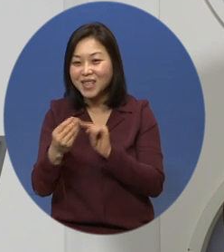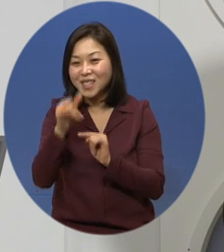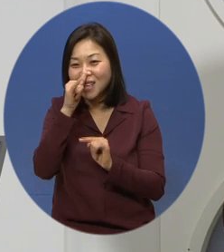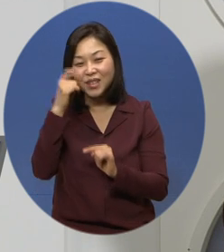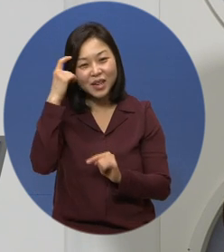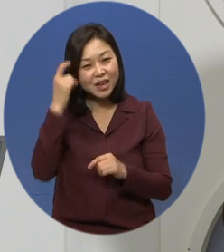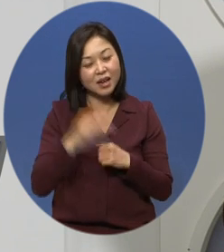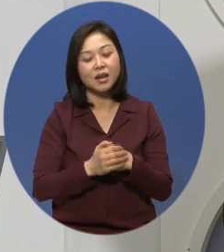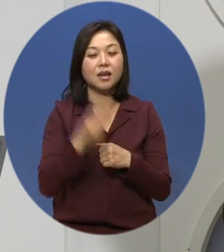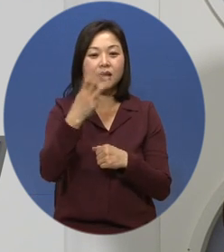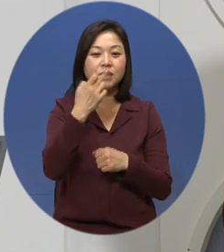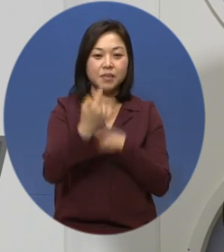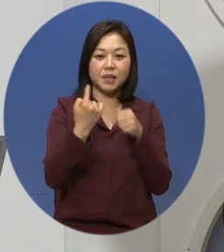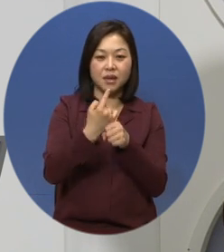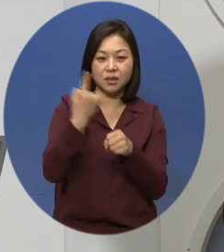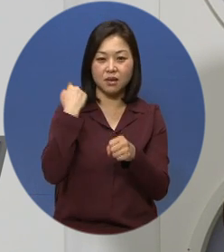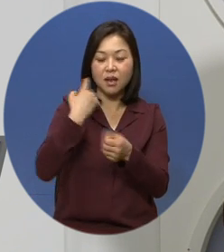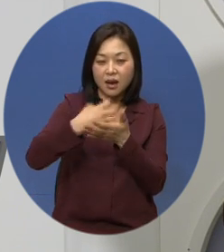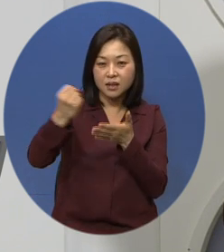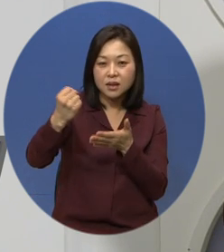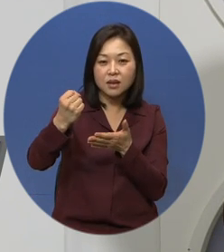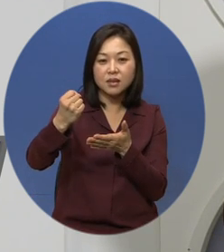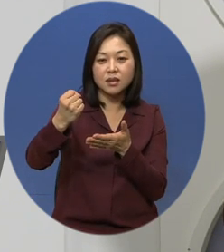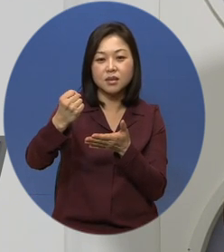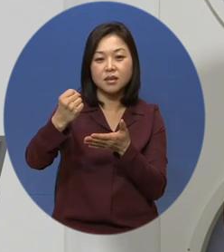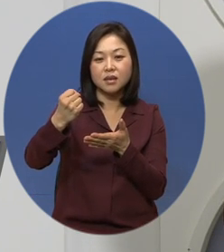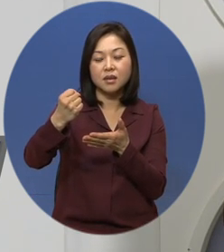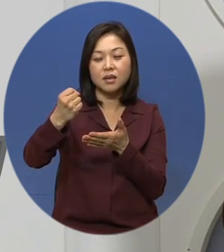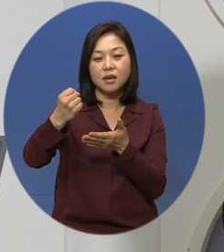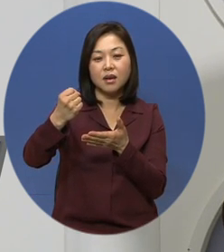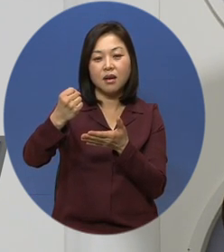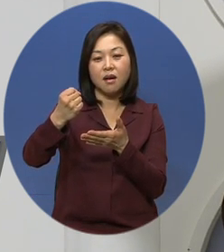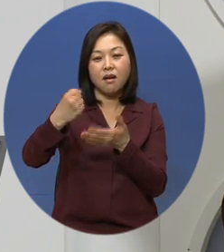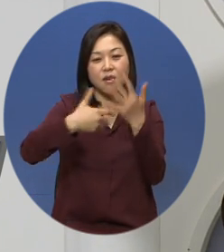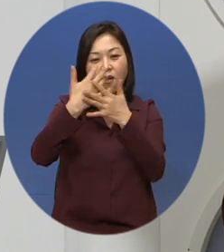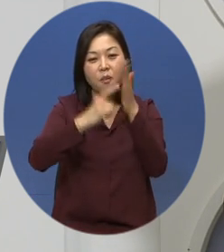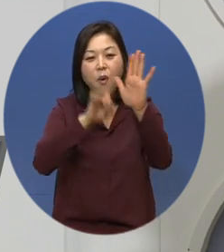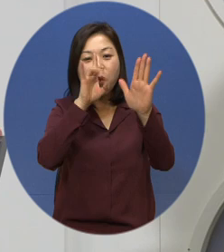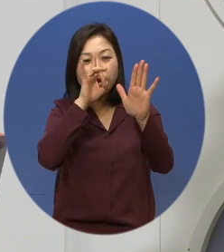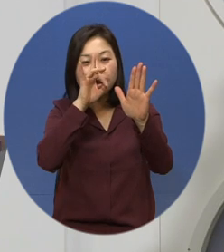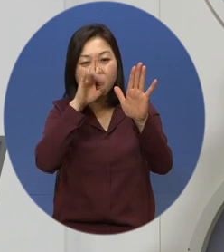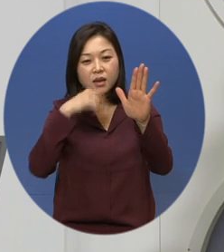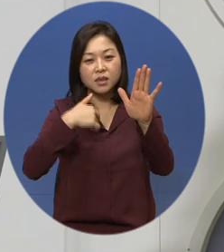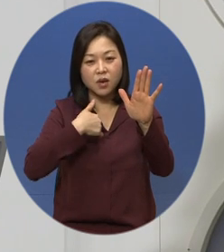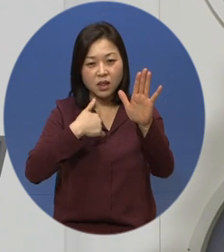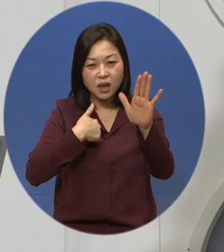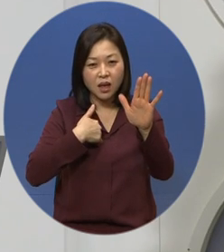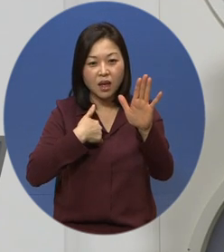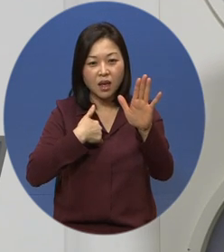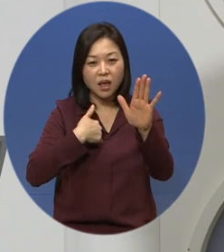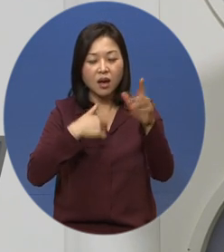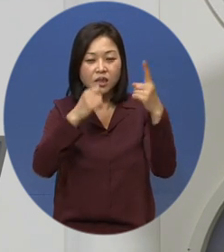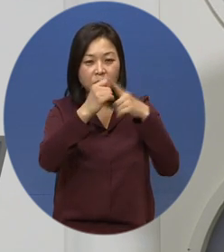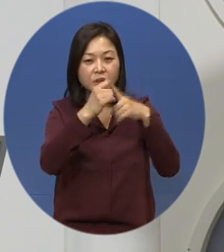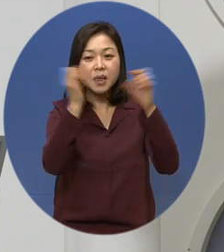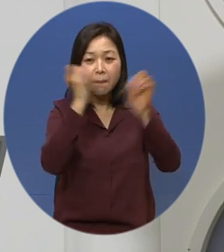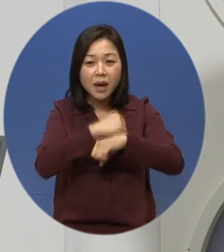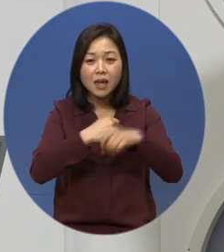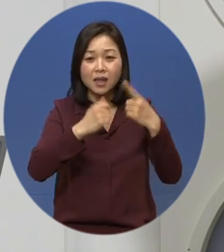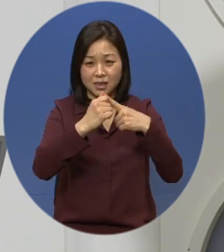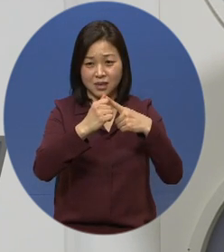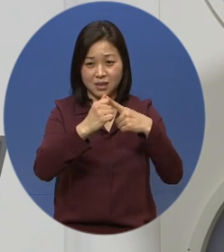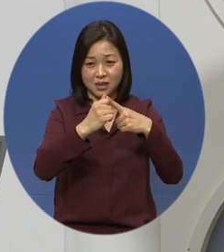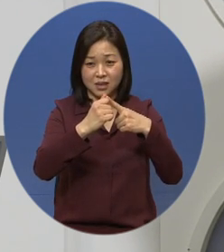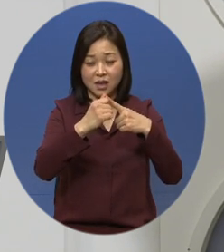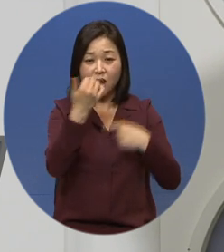30 년의 압수 돼서 어 제가 상영 못해서 저한테 완전히 첫 번째 파산이 그 거였거든요